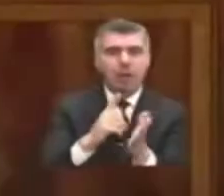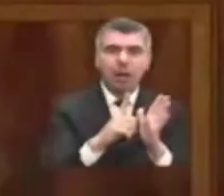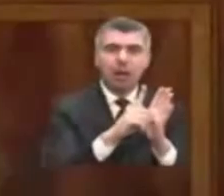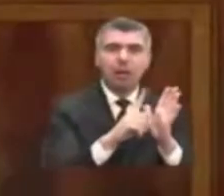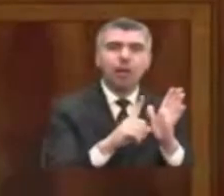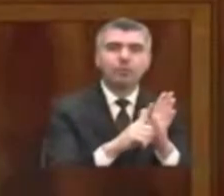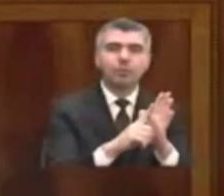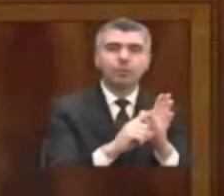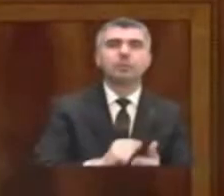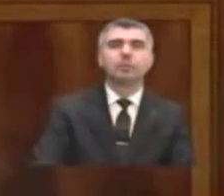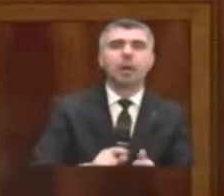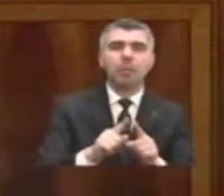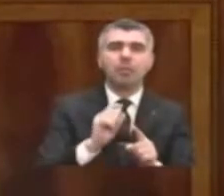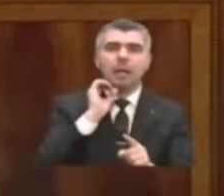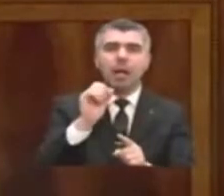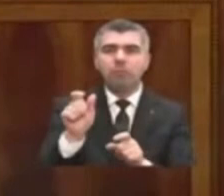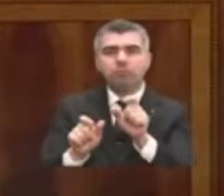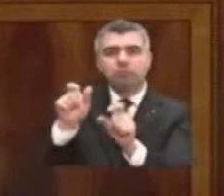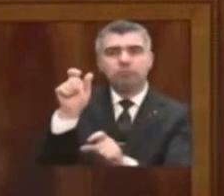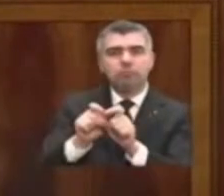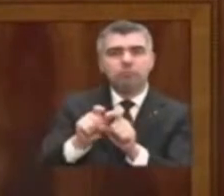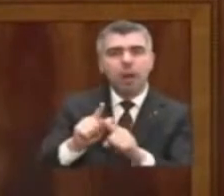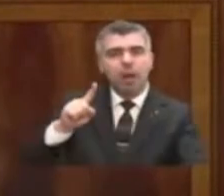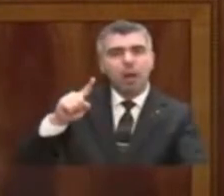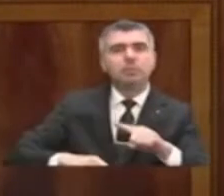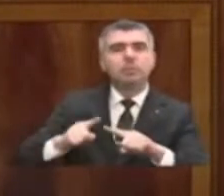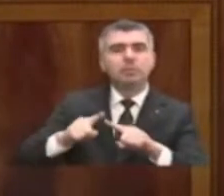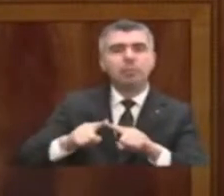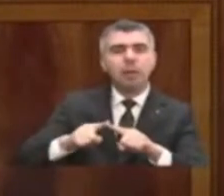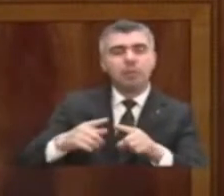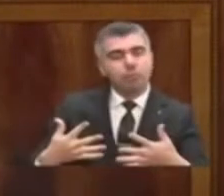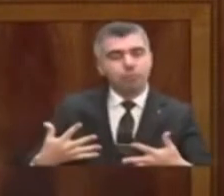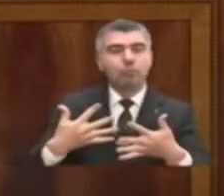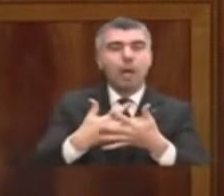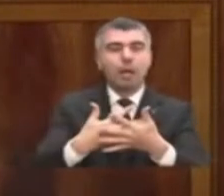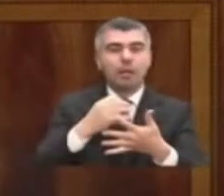ان تسمح لنفسها بانتهاك زياده الدوله